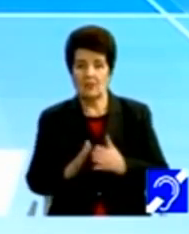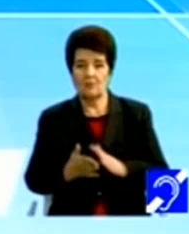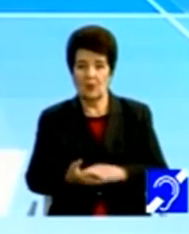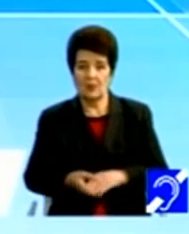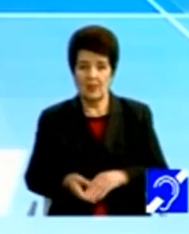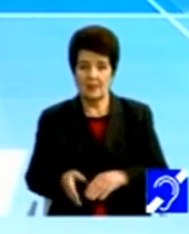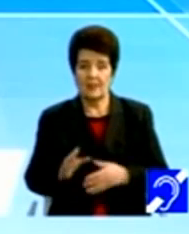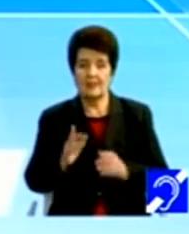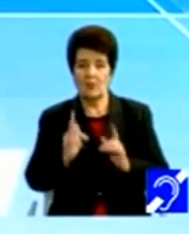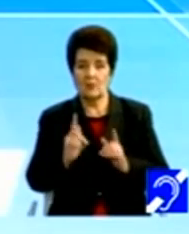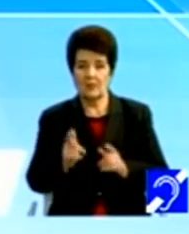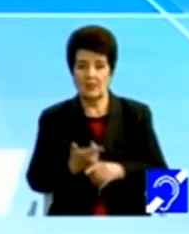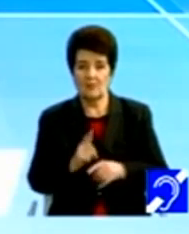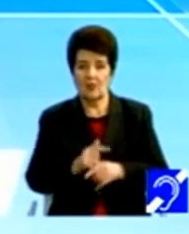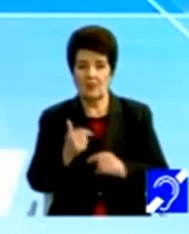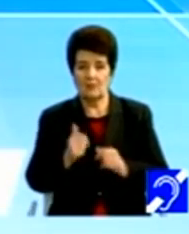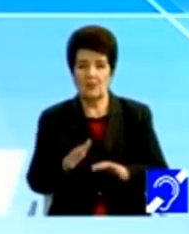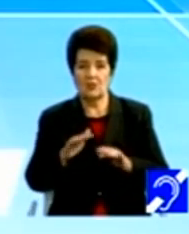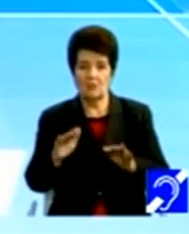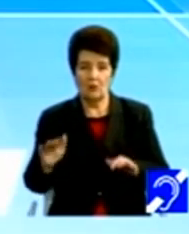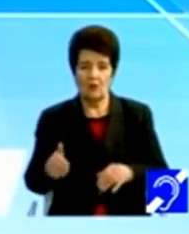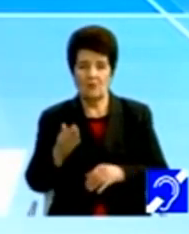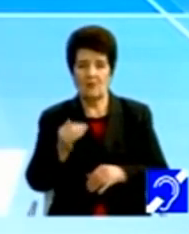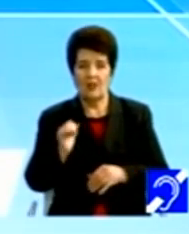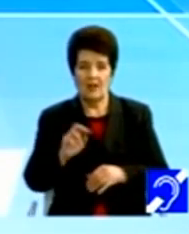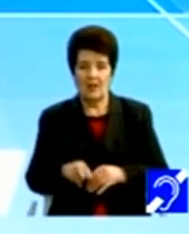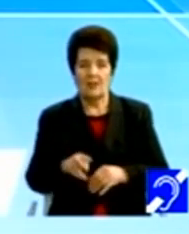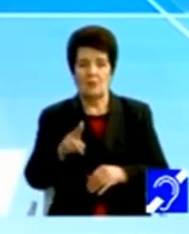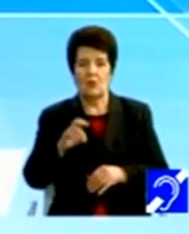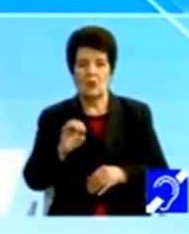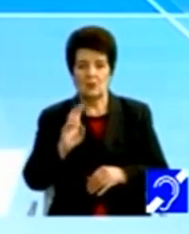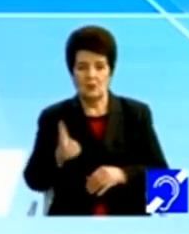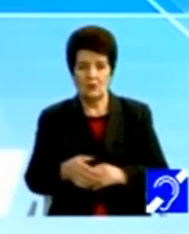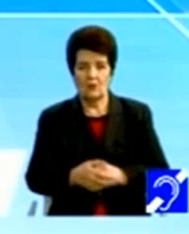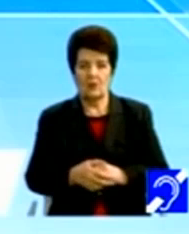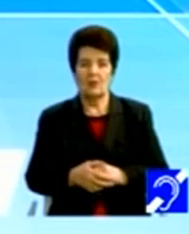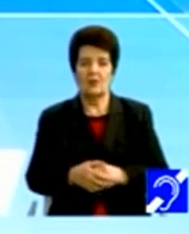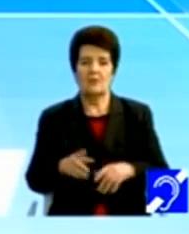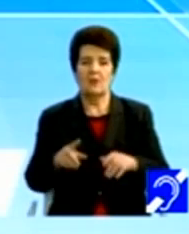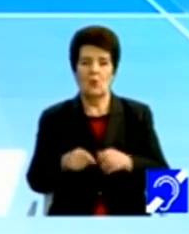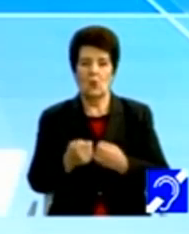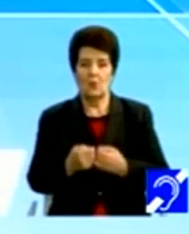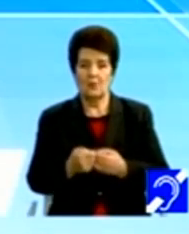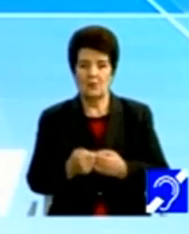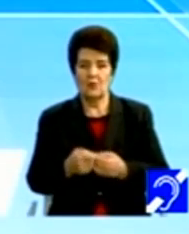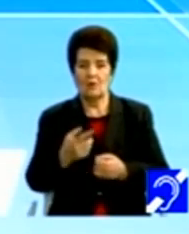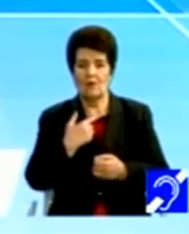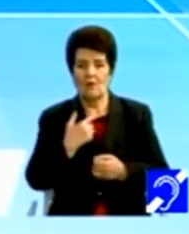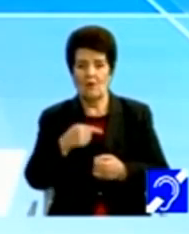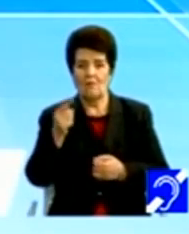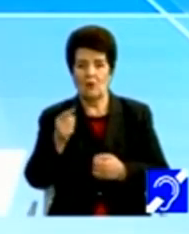s-au înțeles foarte bine. Și Voronin, și Filat, și Plahotniuc, deci au rupt